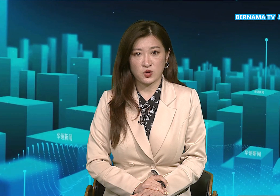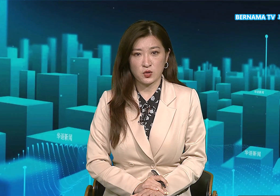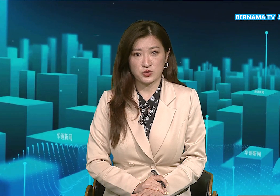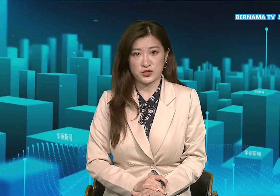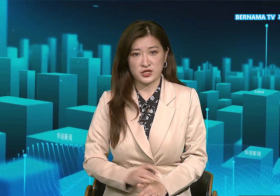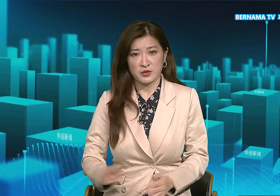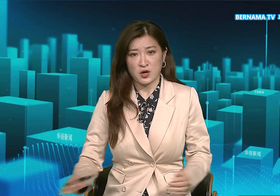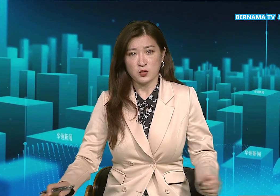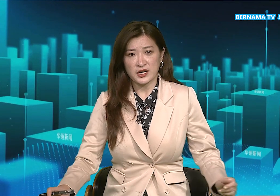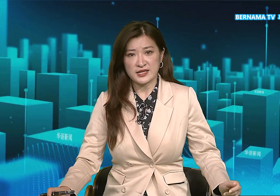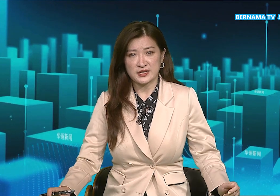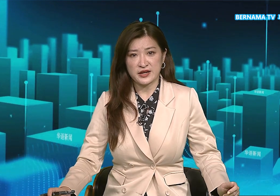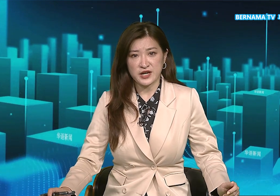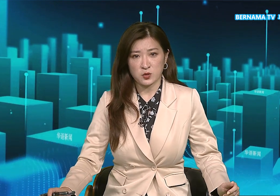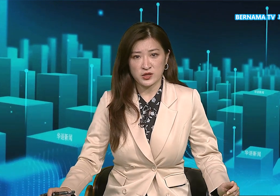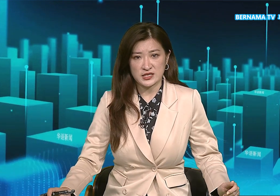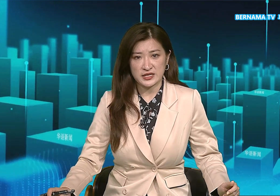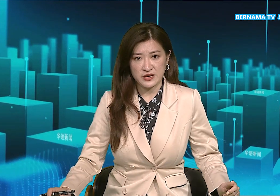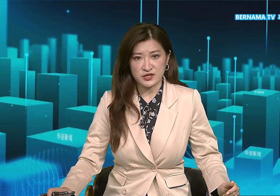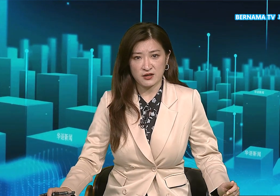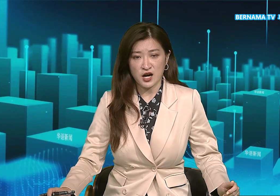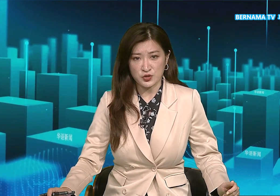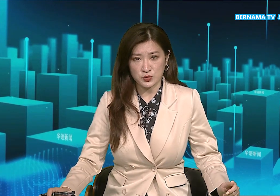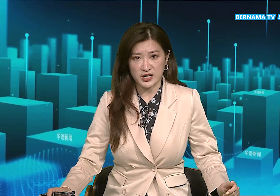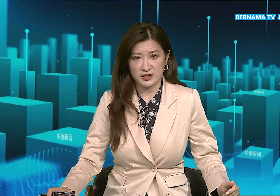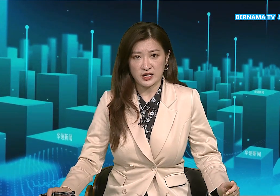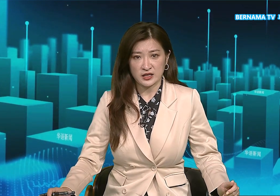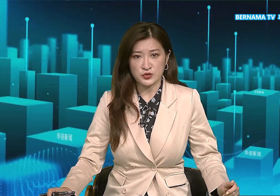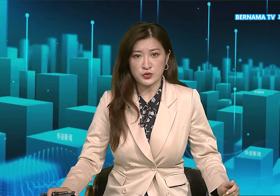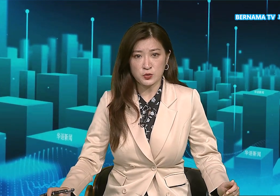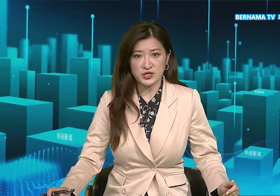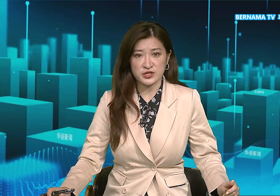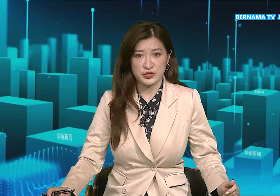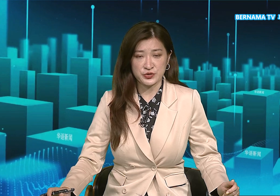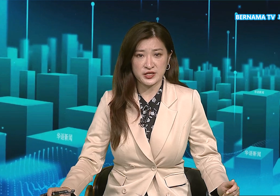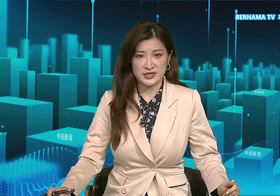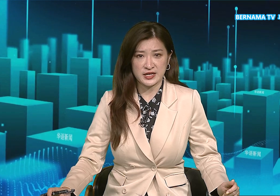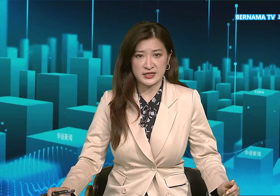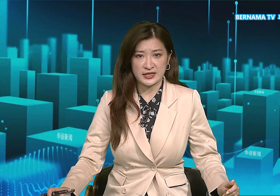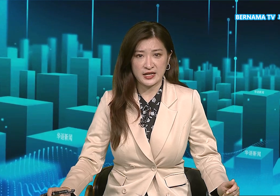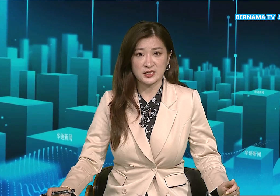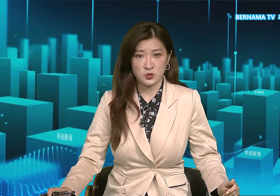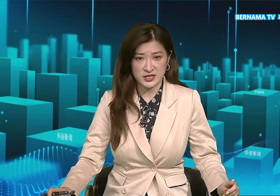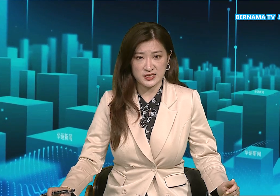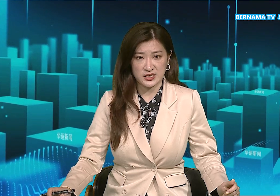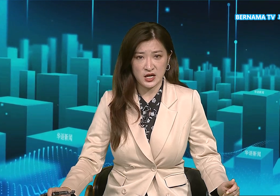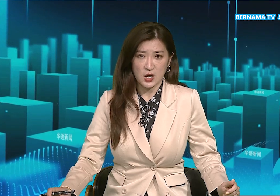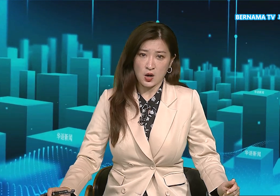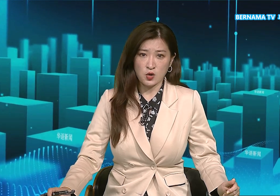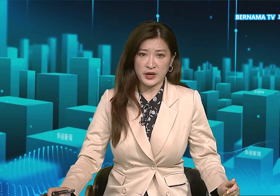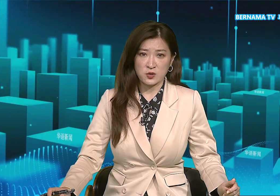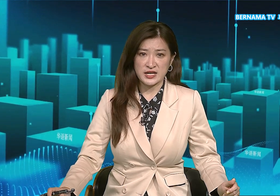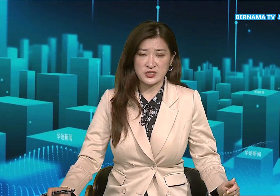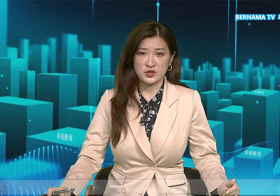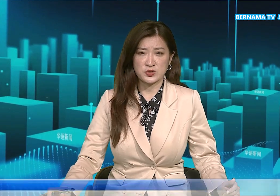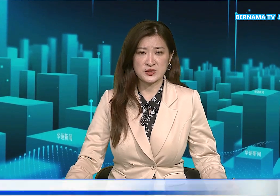近日来看东欧局势，乌克兰境内战火已经延烧了25天，俄军攻势持续升级，引来了各国谴责。